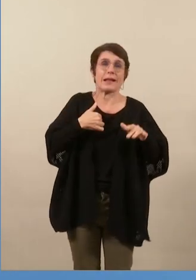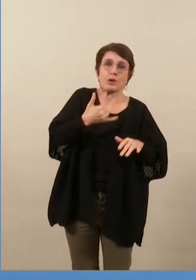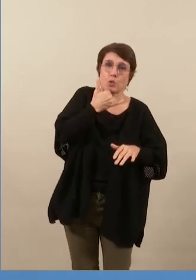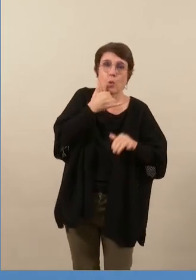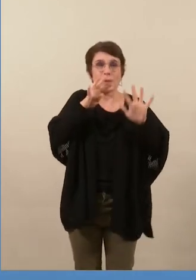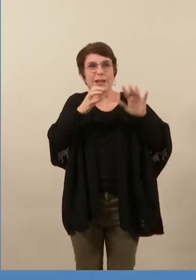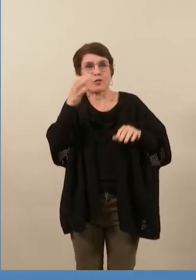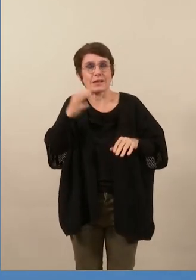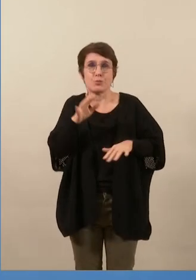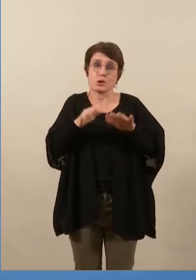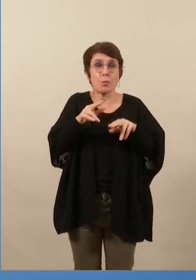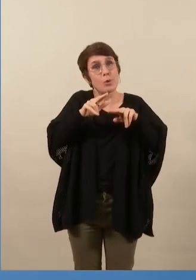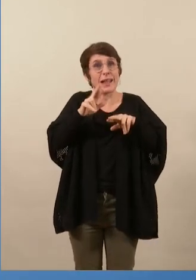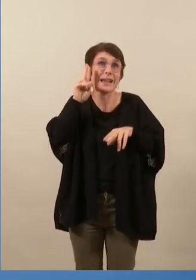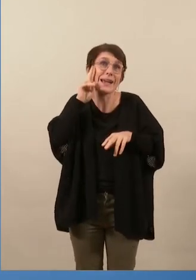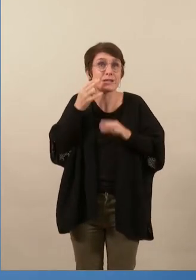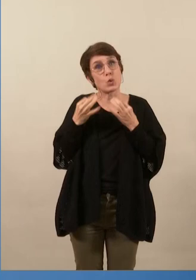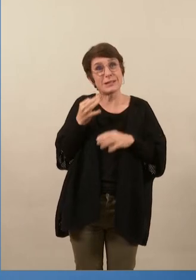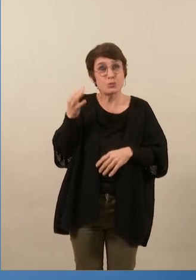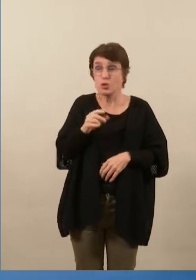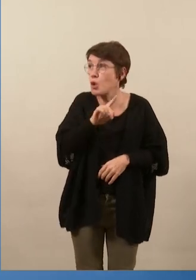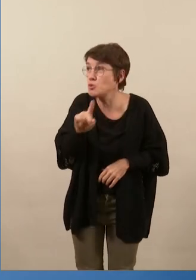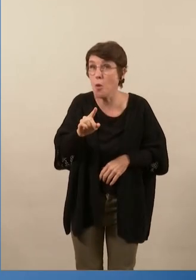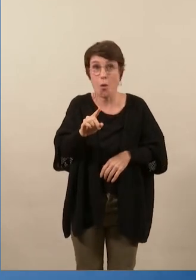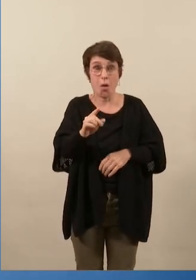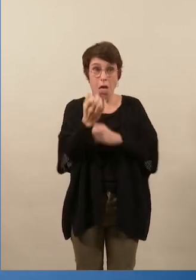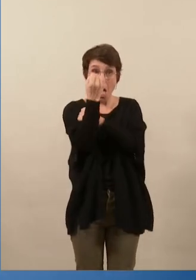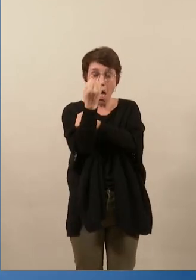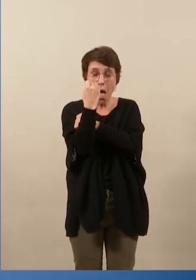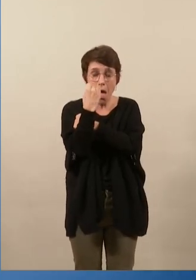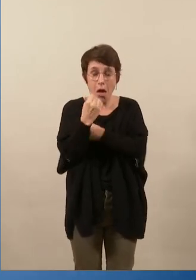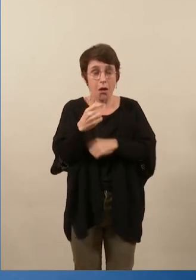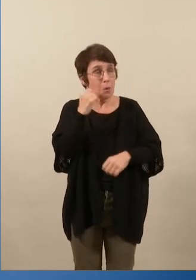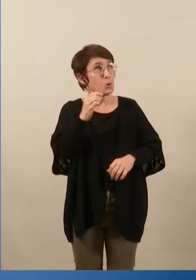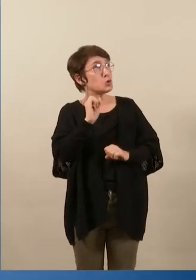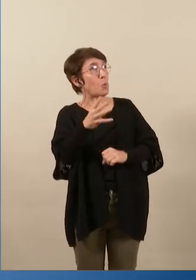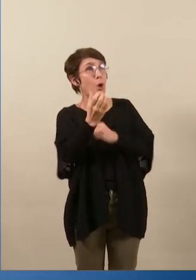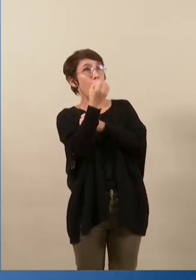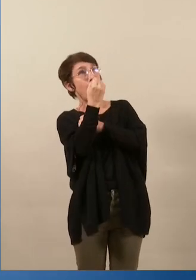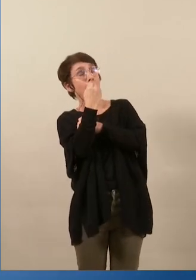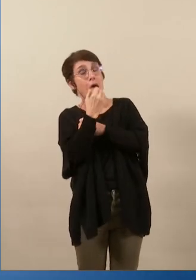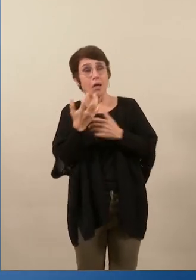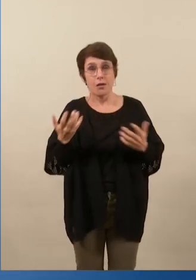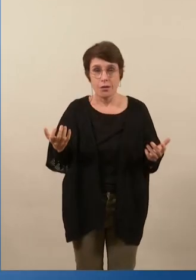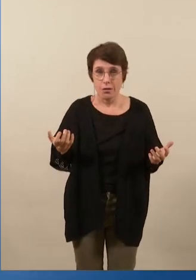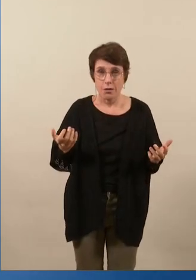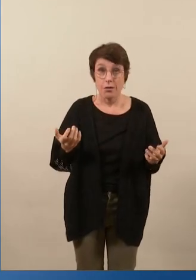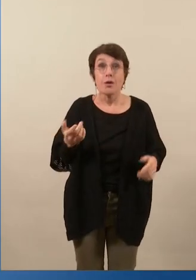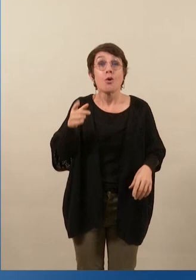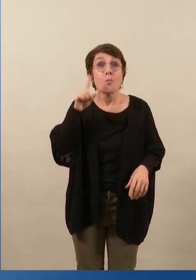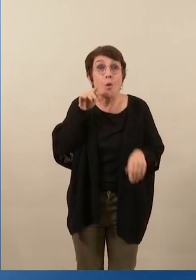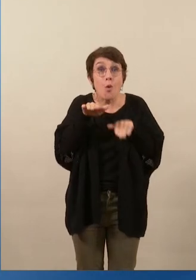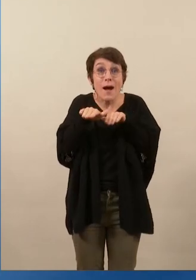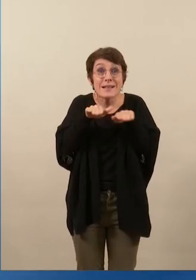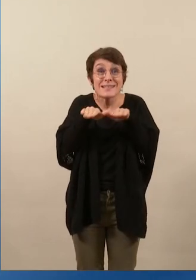pourrait avoir raison sur 5 ou 10 % non rien il ne veut rien mais par parce que c'est parce que ce système est